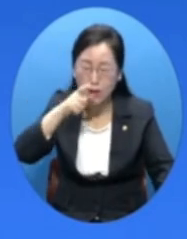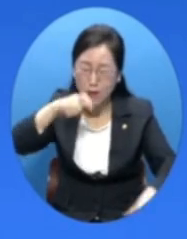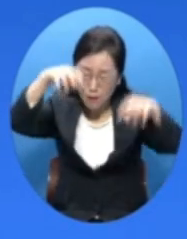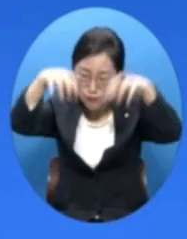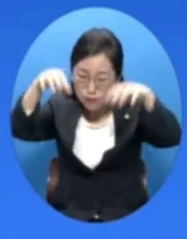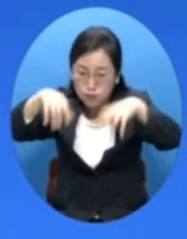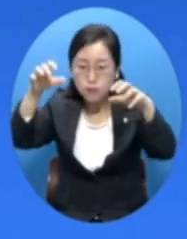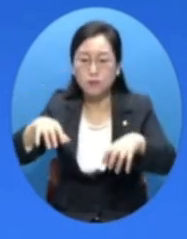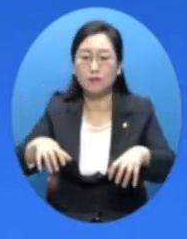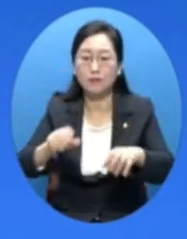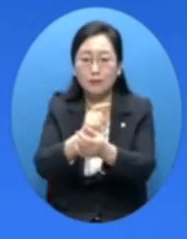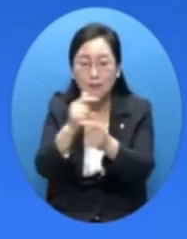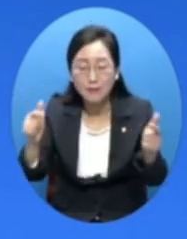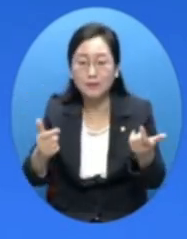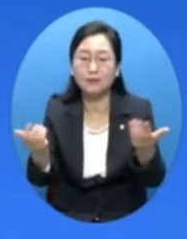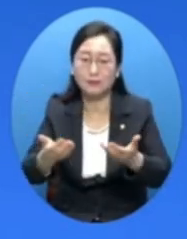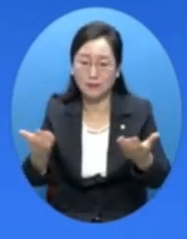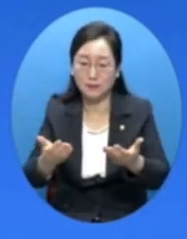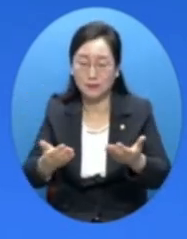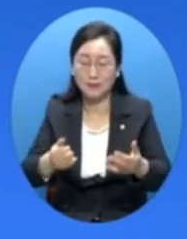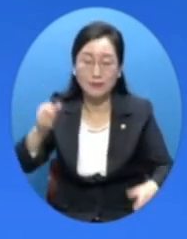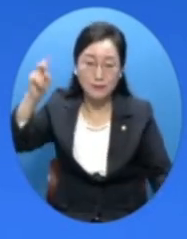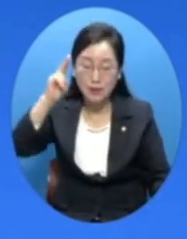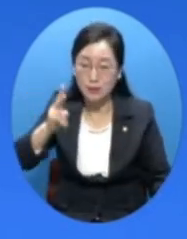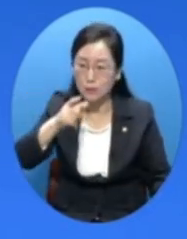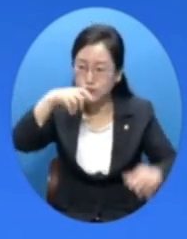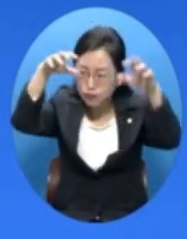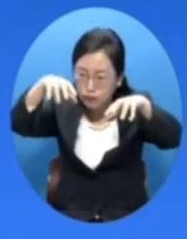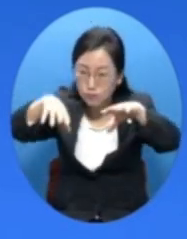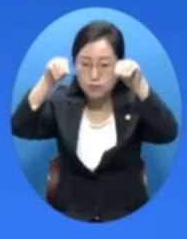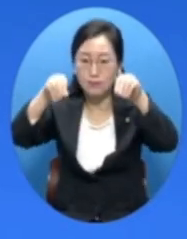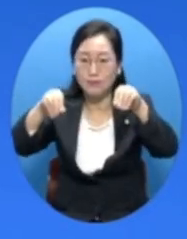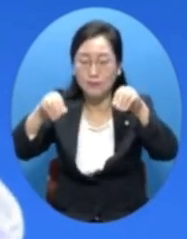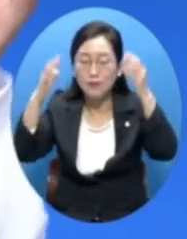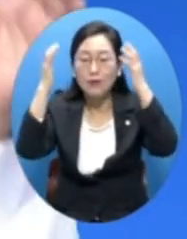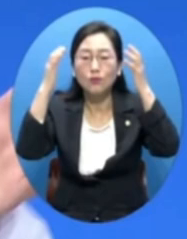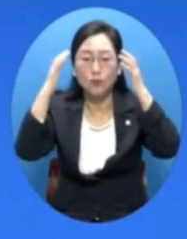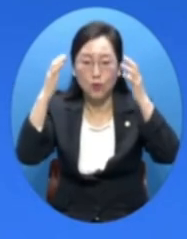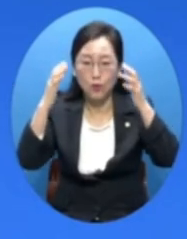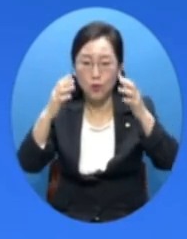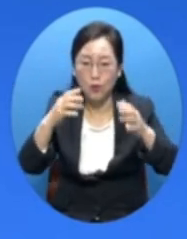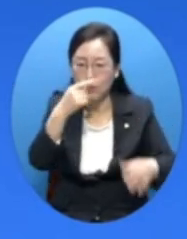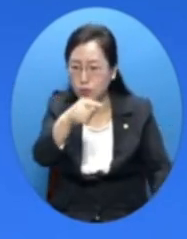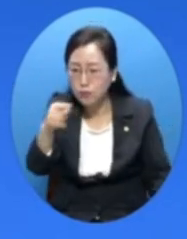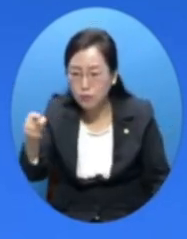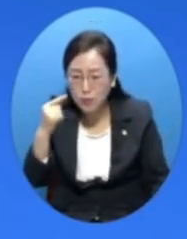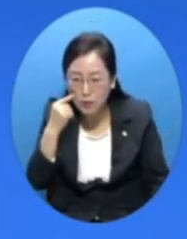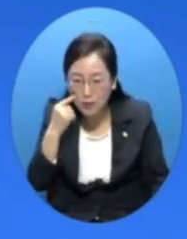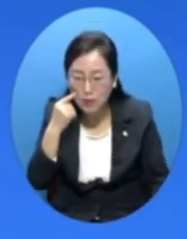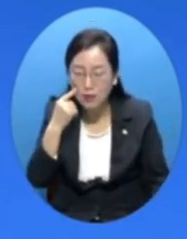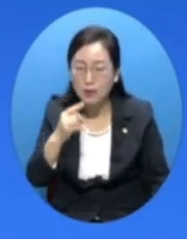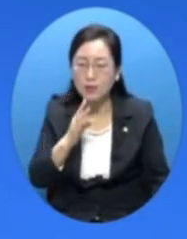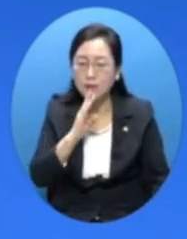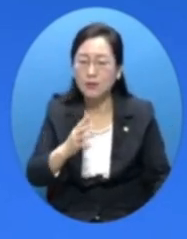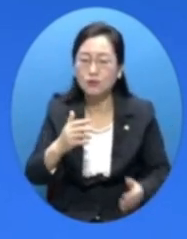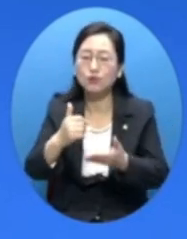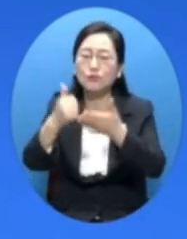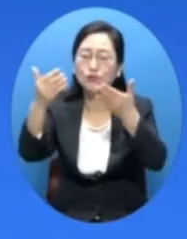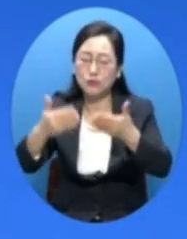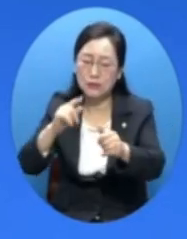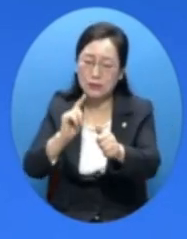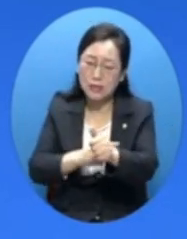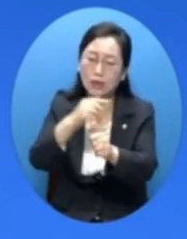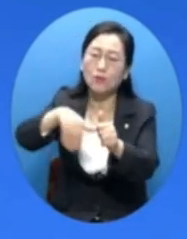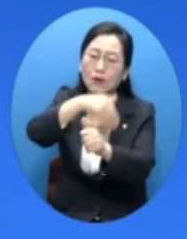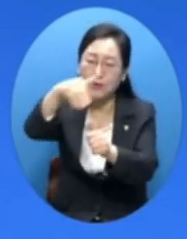여러 가지 일로 예기치 못한 가뭄으로 말미암아 고통을 당하기도 하고 이 모든 것이 우리들이 주님이신 자연을 제대로 관리하지